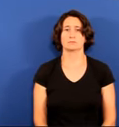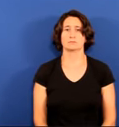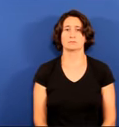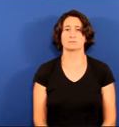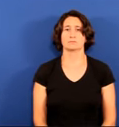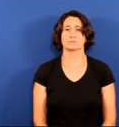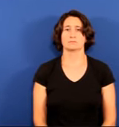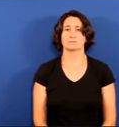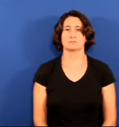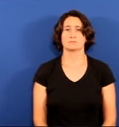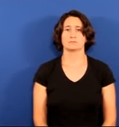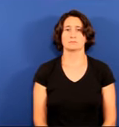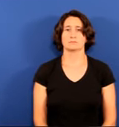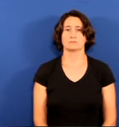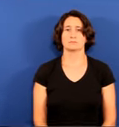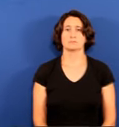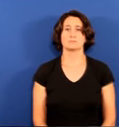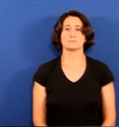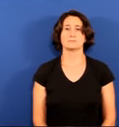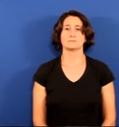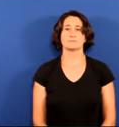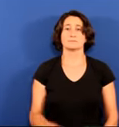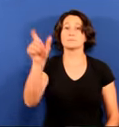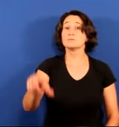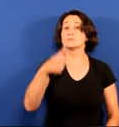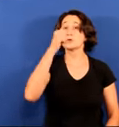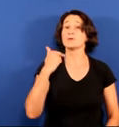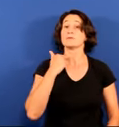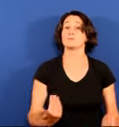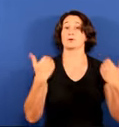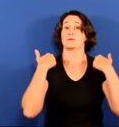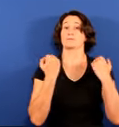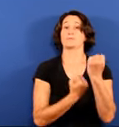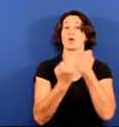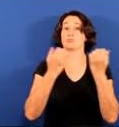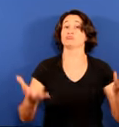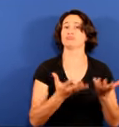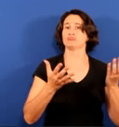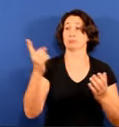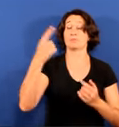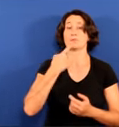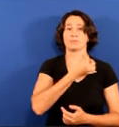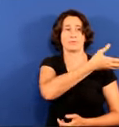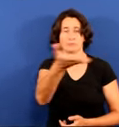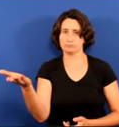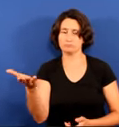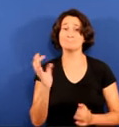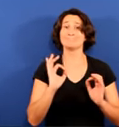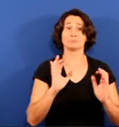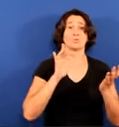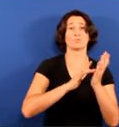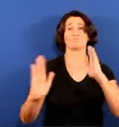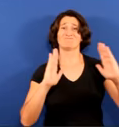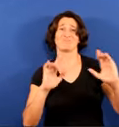jasoko du, atzerrian merkataritza ordezkaritzak irekitzeko edo bere produktuak merkaturatzeko. Imanol Pradales